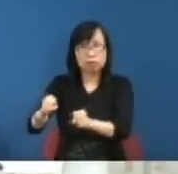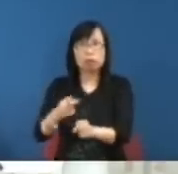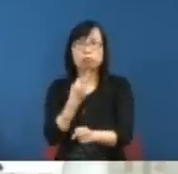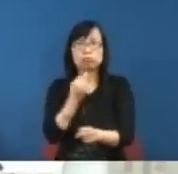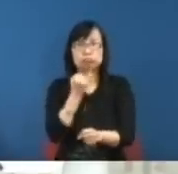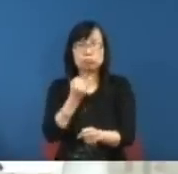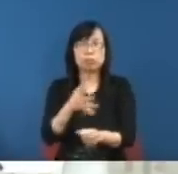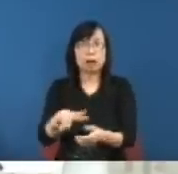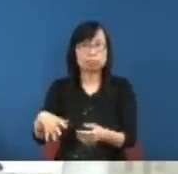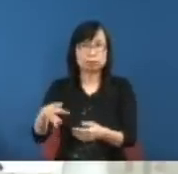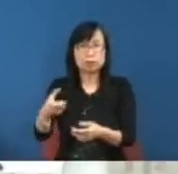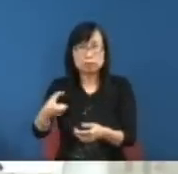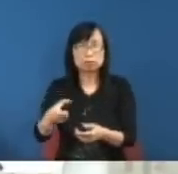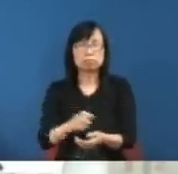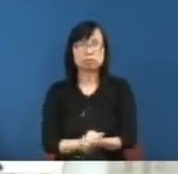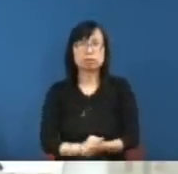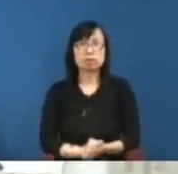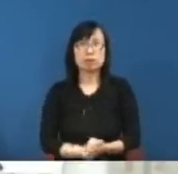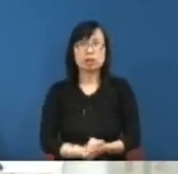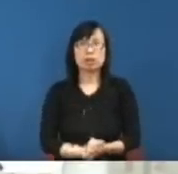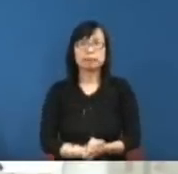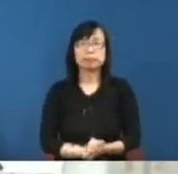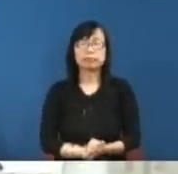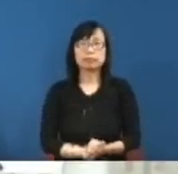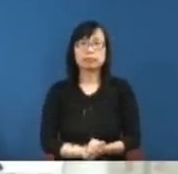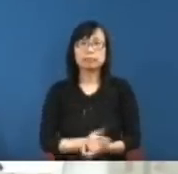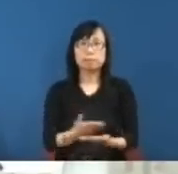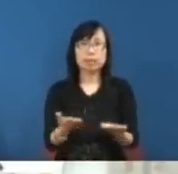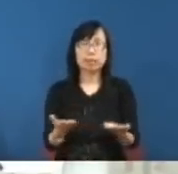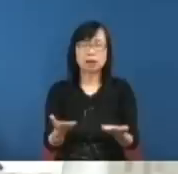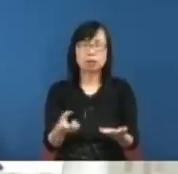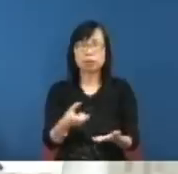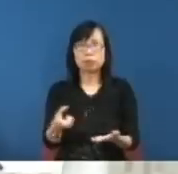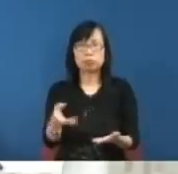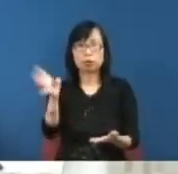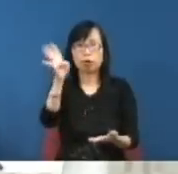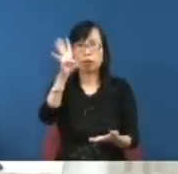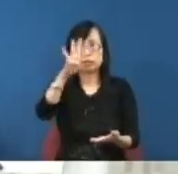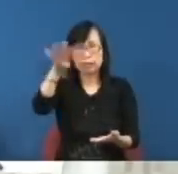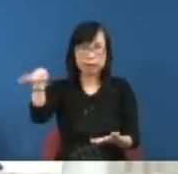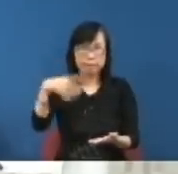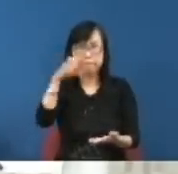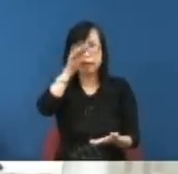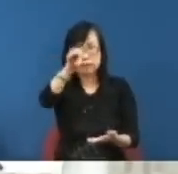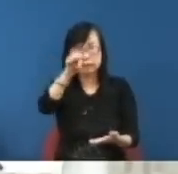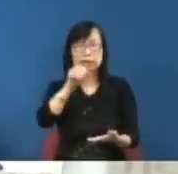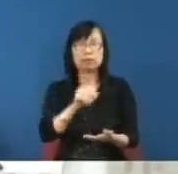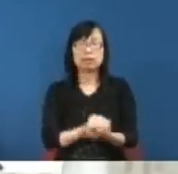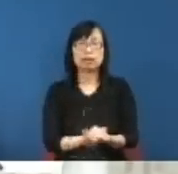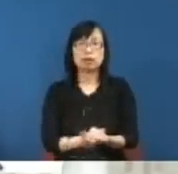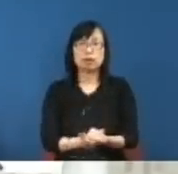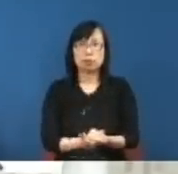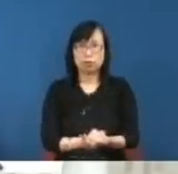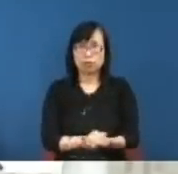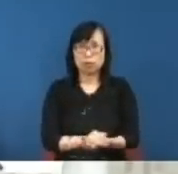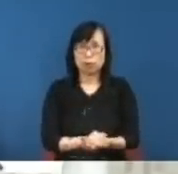咁多錢殺咗雷曼救呢個高盛，又俾咗四萬億去救市，再有其他嘅嘢